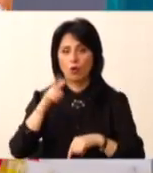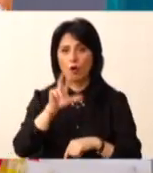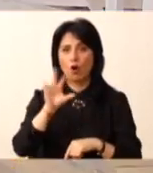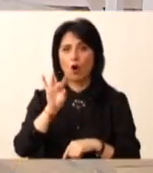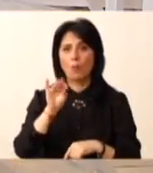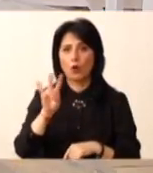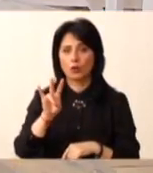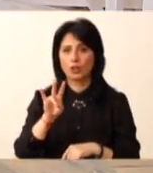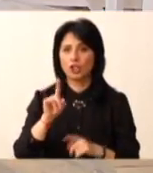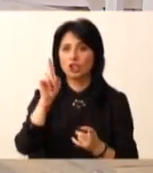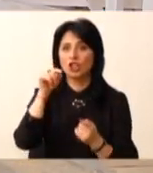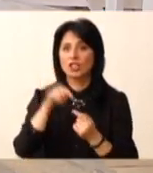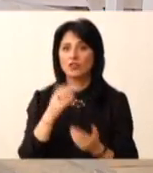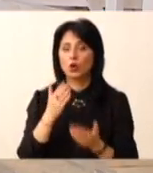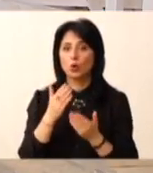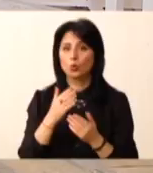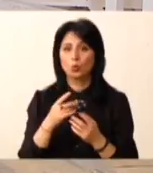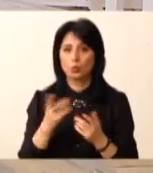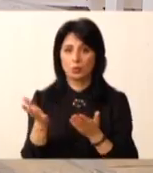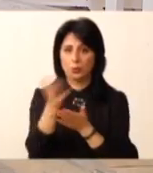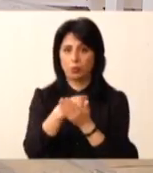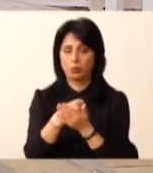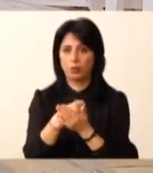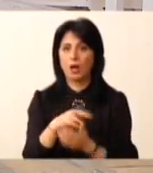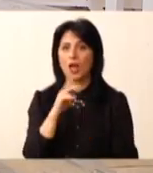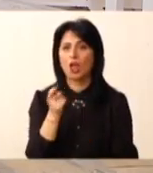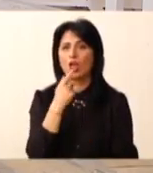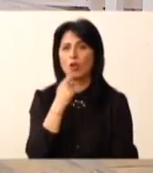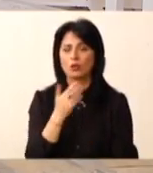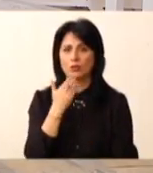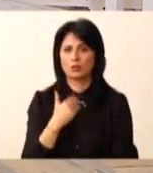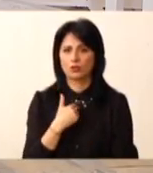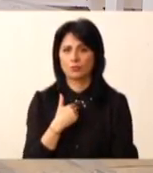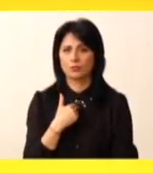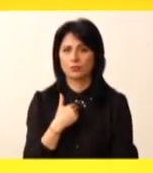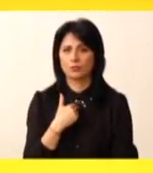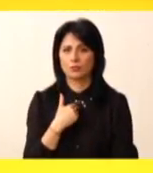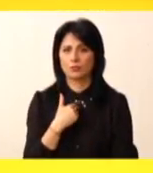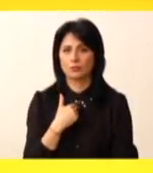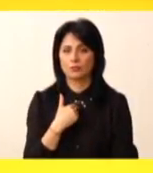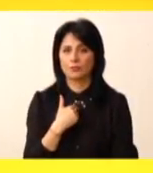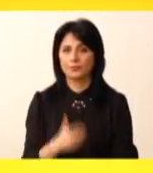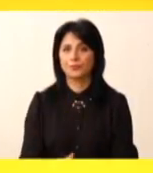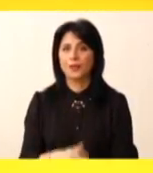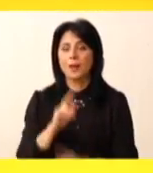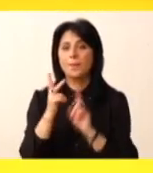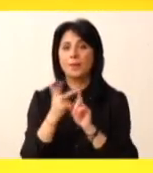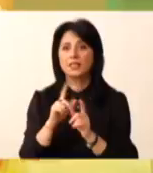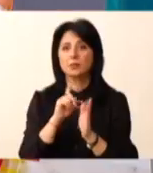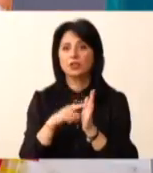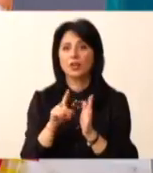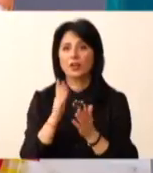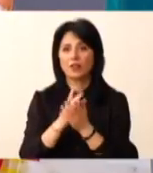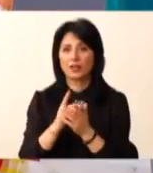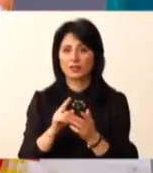წარმოქმნა. შესაბამისად, თუ არ გვაქვს ფარისებრი ჯირკვალი, იოდის მიღების აუცილებლობა ნამდვილად არ არის. და მესამე კითხვა რაც